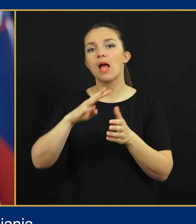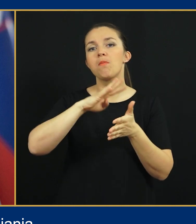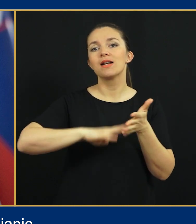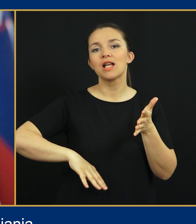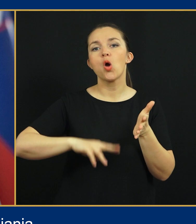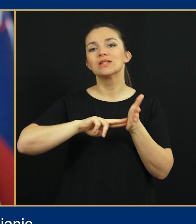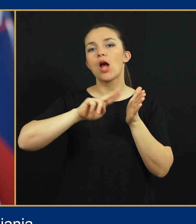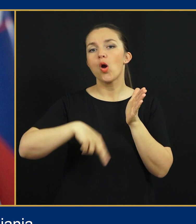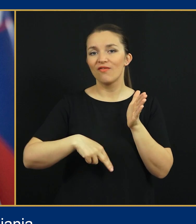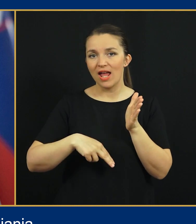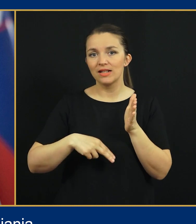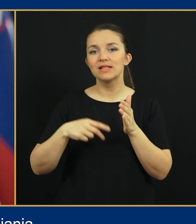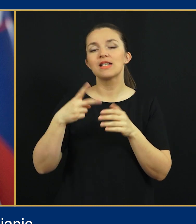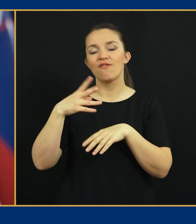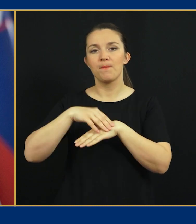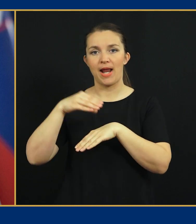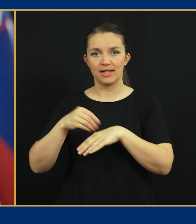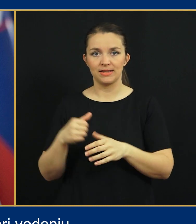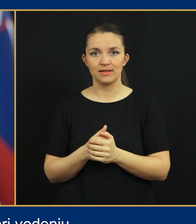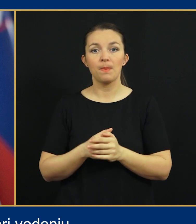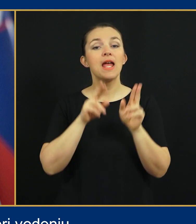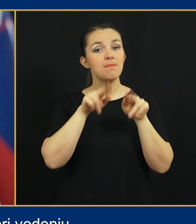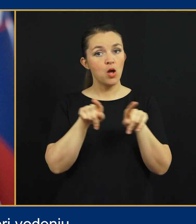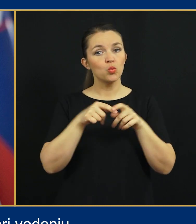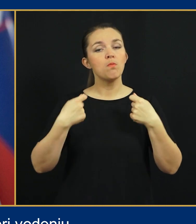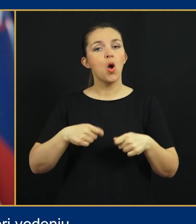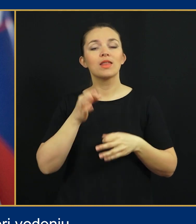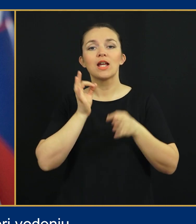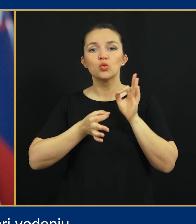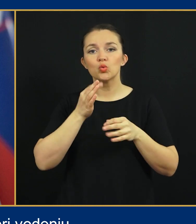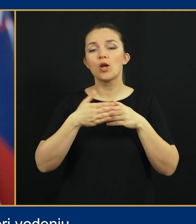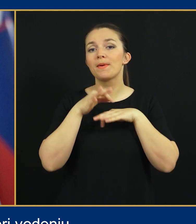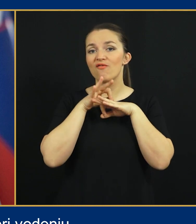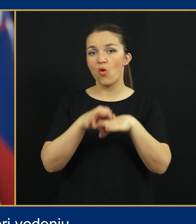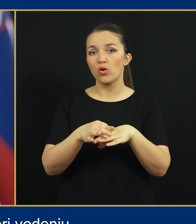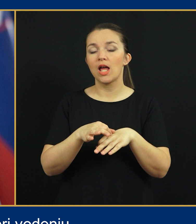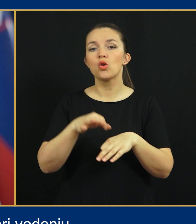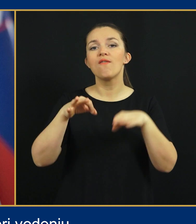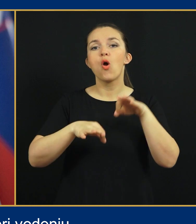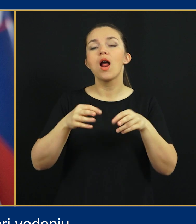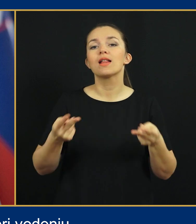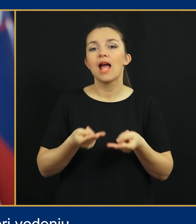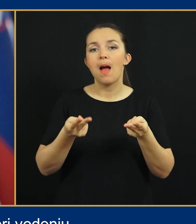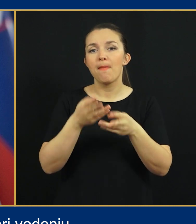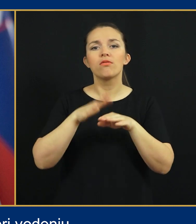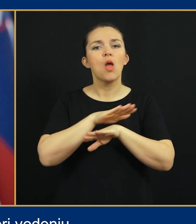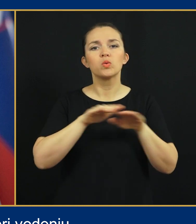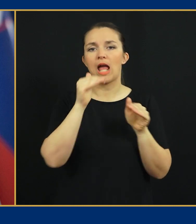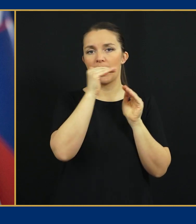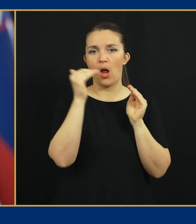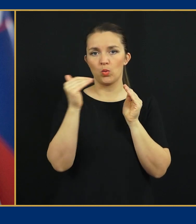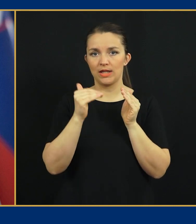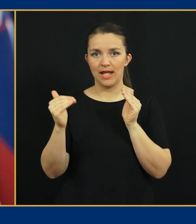Barcelonske konvencije v praksi. Ima tudi bogate izkušnje pri vodenju volilnih kampanj na vseh ravneh.